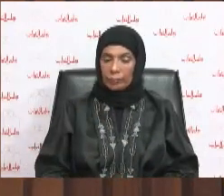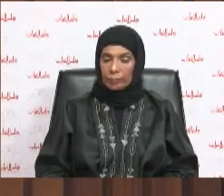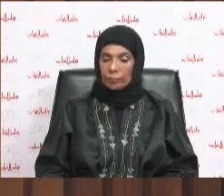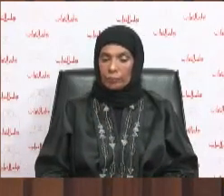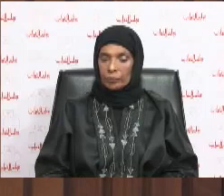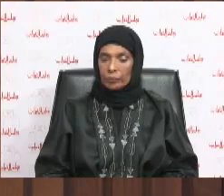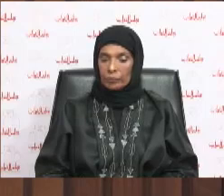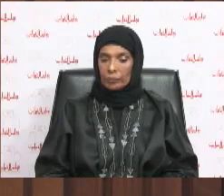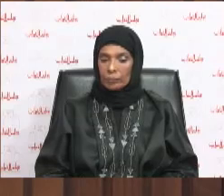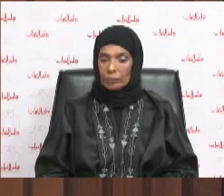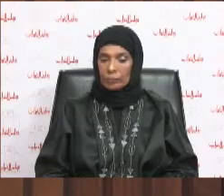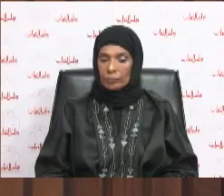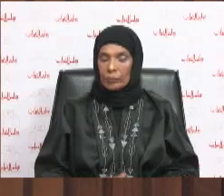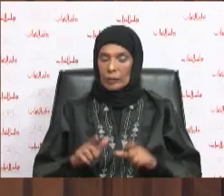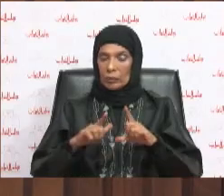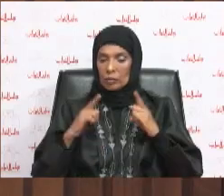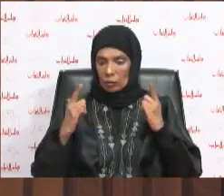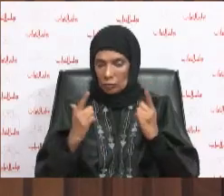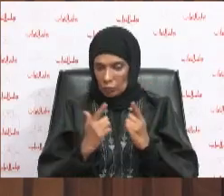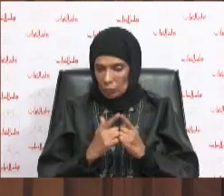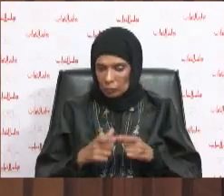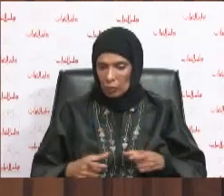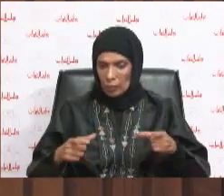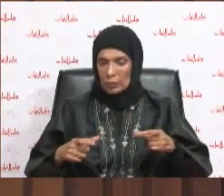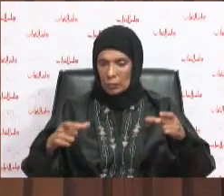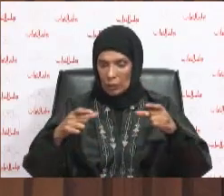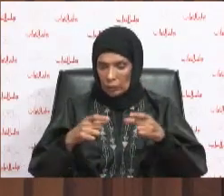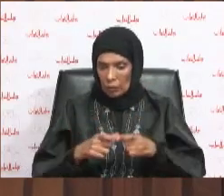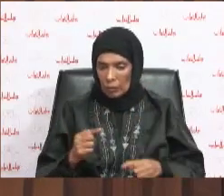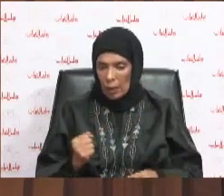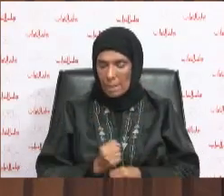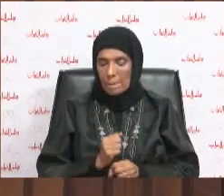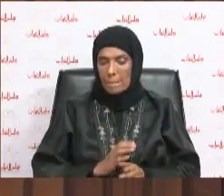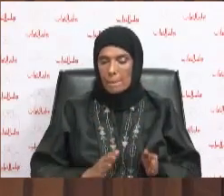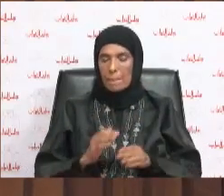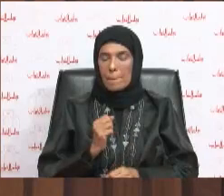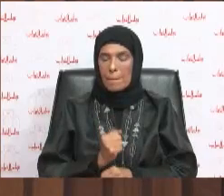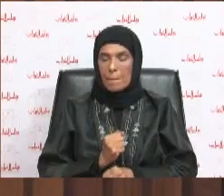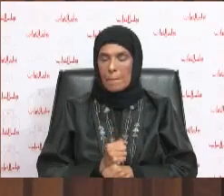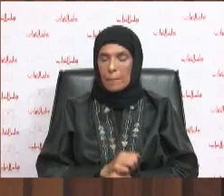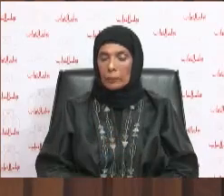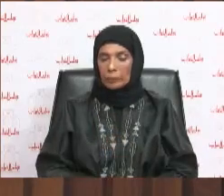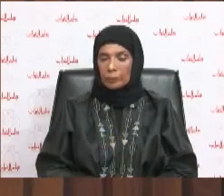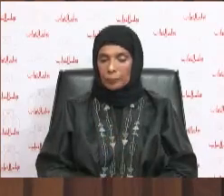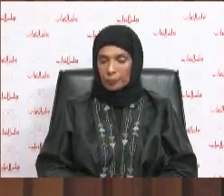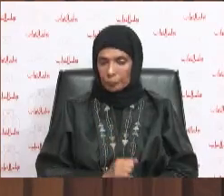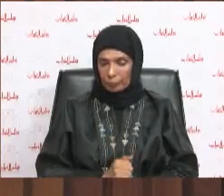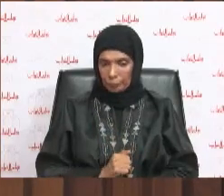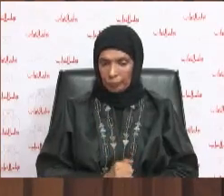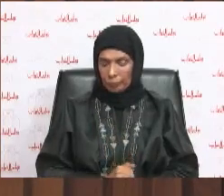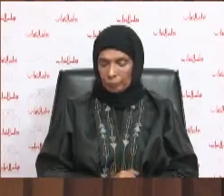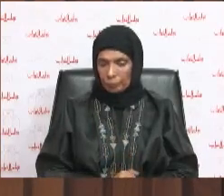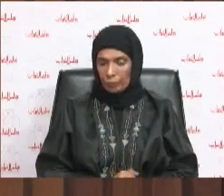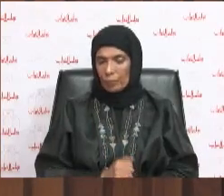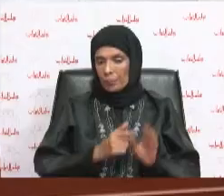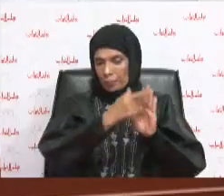وتم من خلال هاللجنة عقد كذا اجتماع لتلبية مهام فريق العمل، والمهام هي تحديد